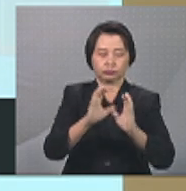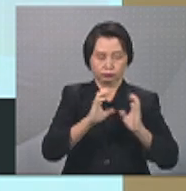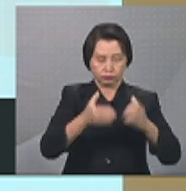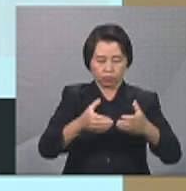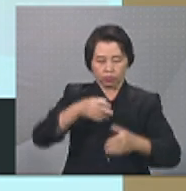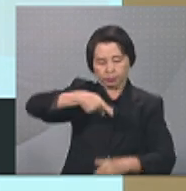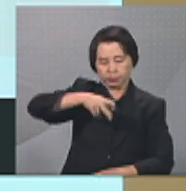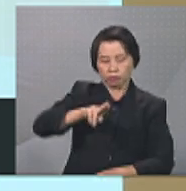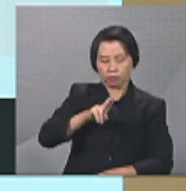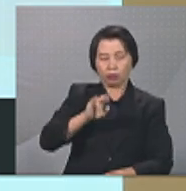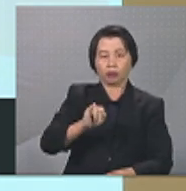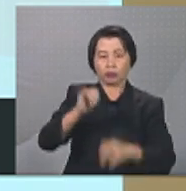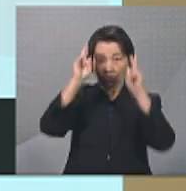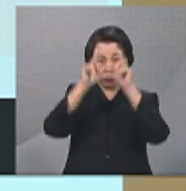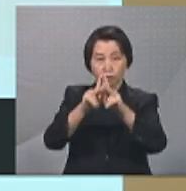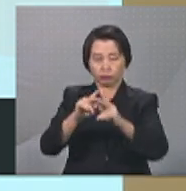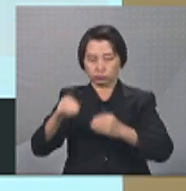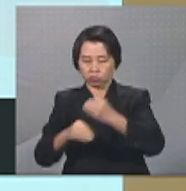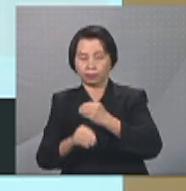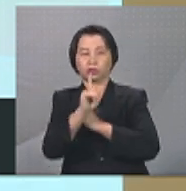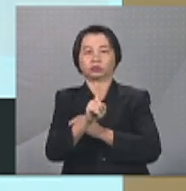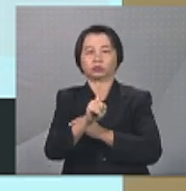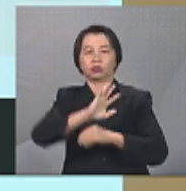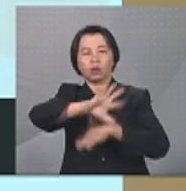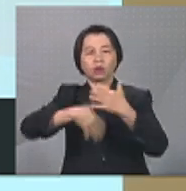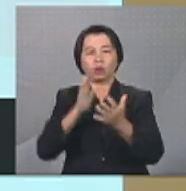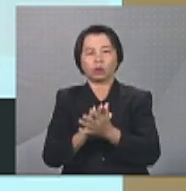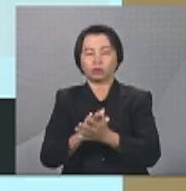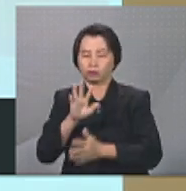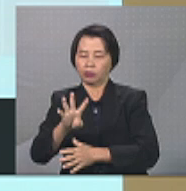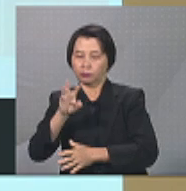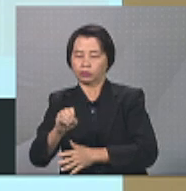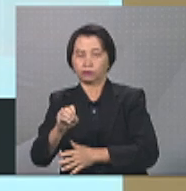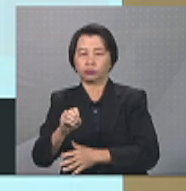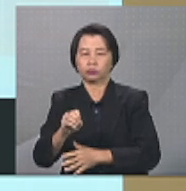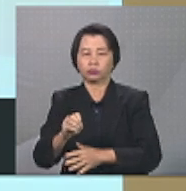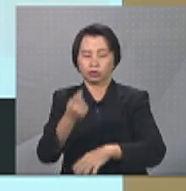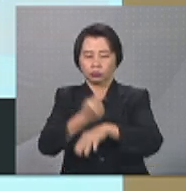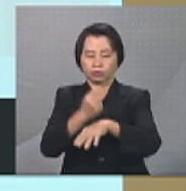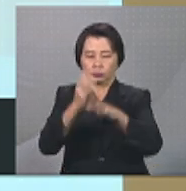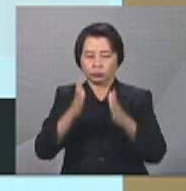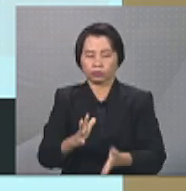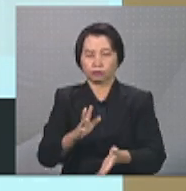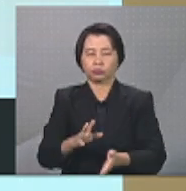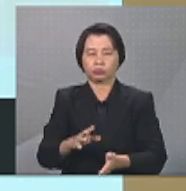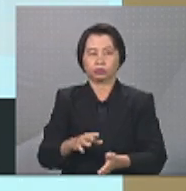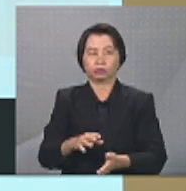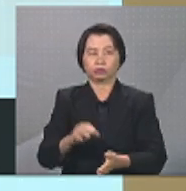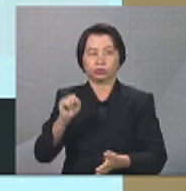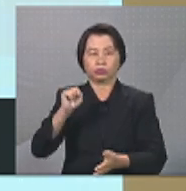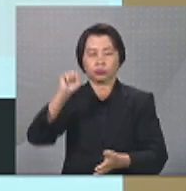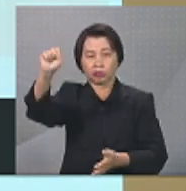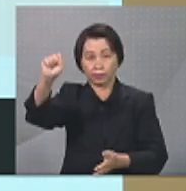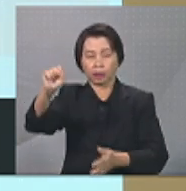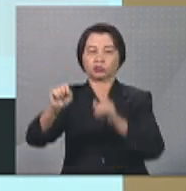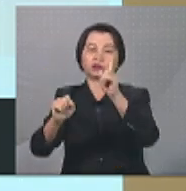PUI Bali ada pertambahan 1 kes, menjadikan jumlah 40 kes. Petugas Kesihatan Sabah ada pertambahan